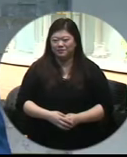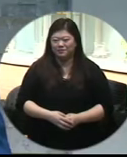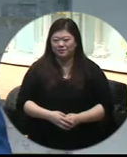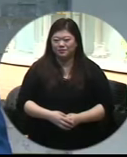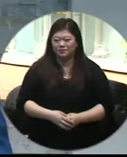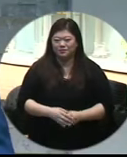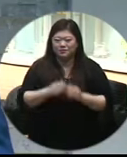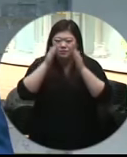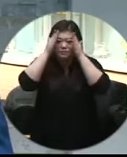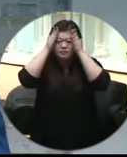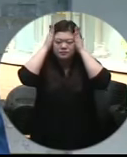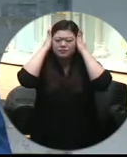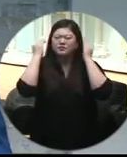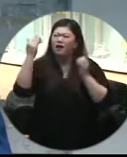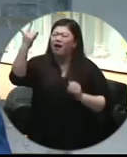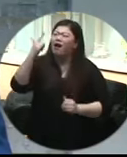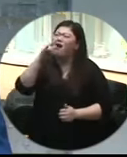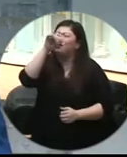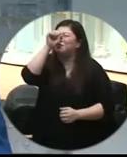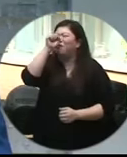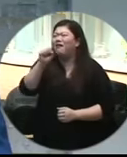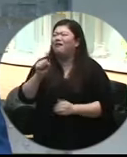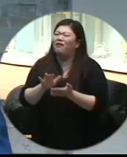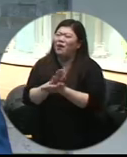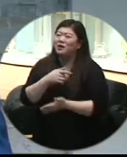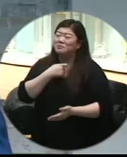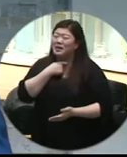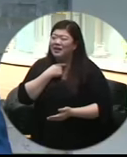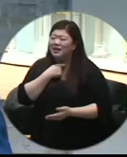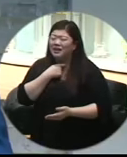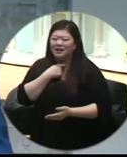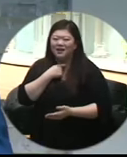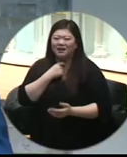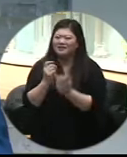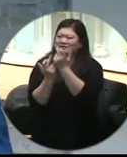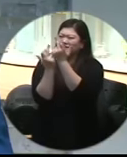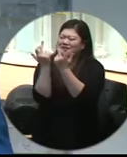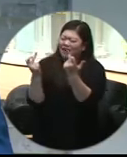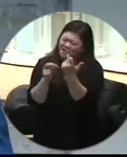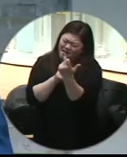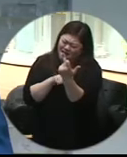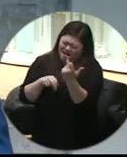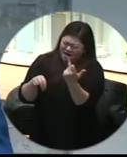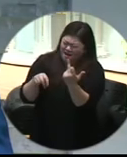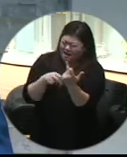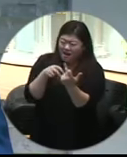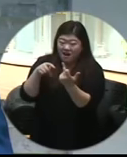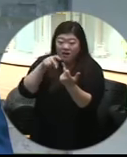이 좋은 날씨에 왜 여기 왔어요? 들로 산으로